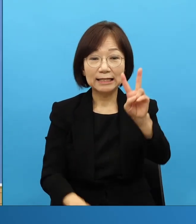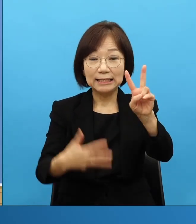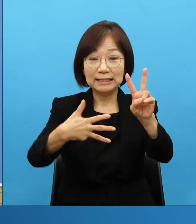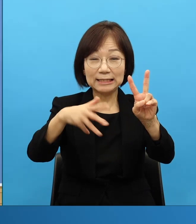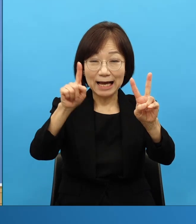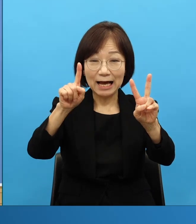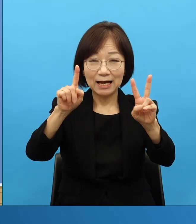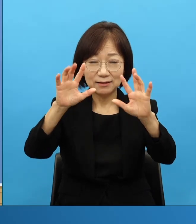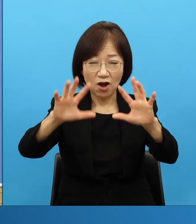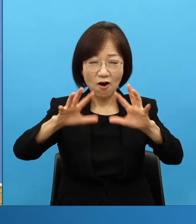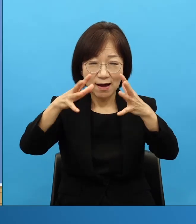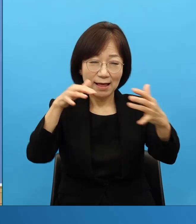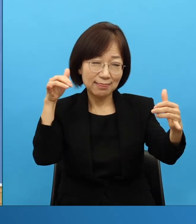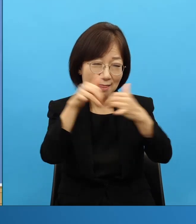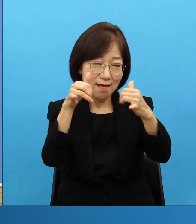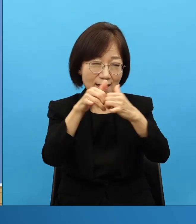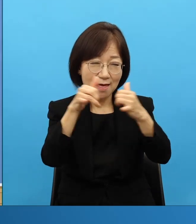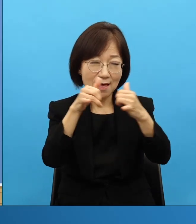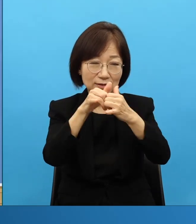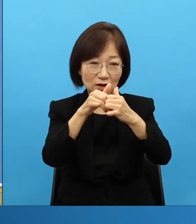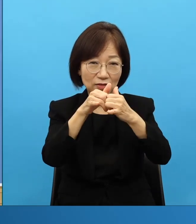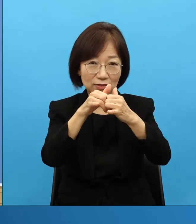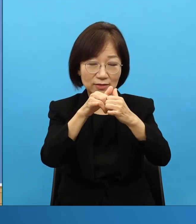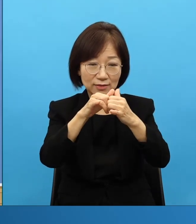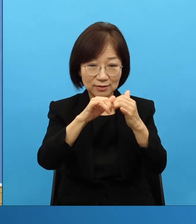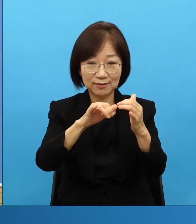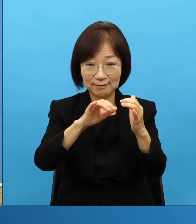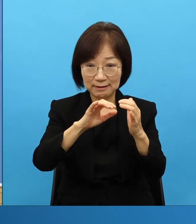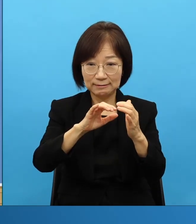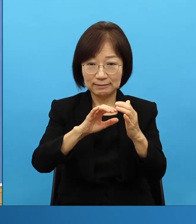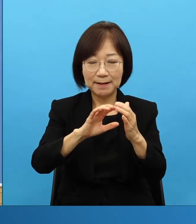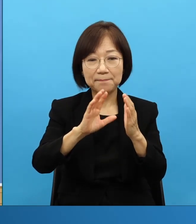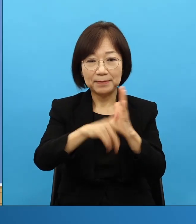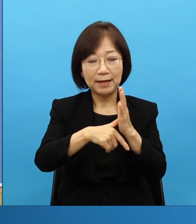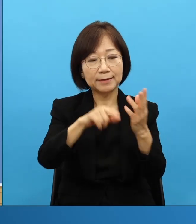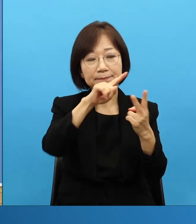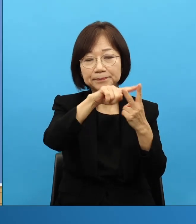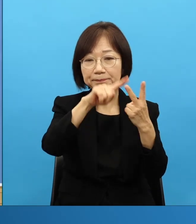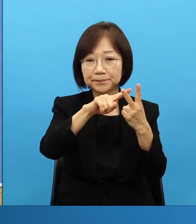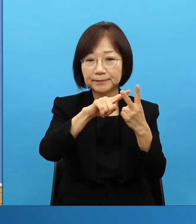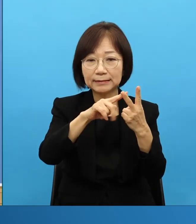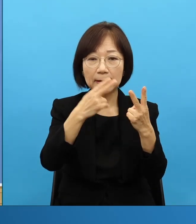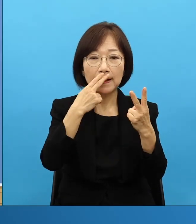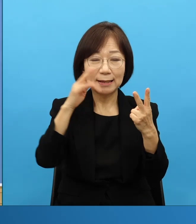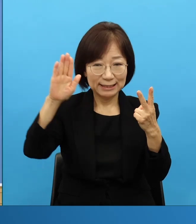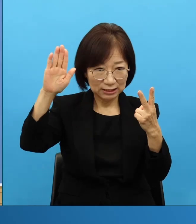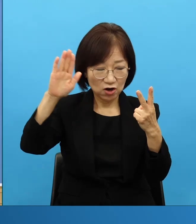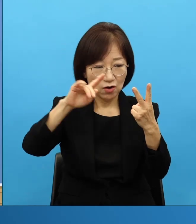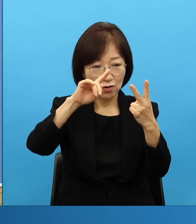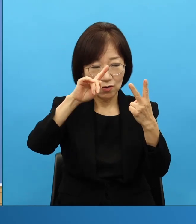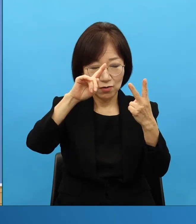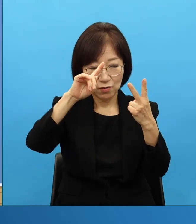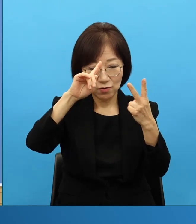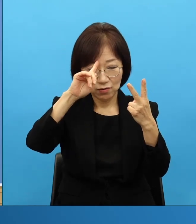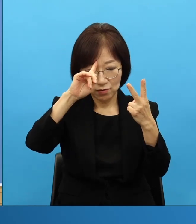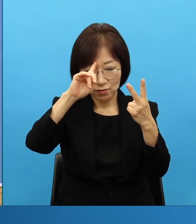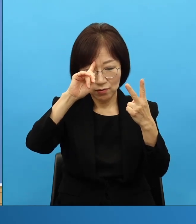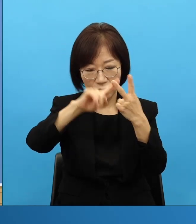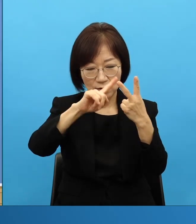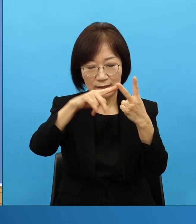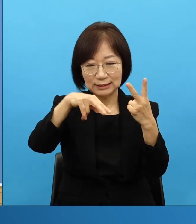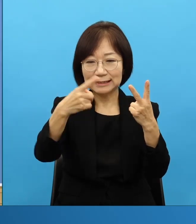그 히틀러와 스탈린 이 두 사람의 공통점이 있어요. But there's a similarity 뭡니까? between Hitler and Stalin, who were in the World War